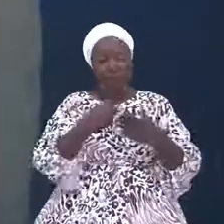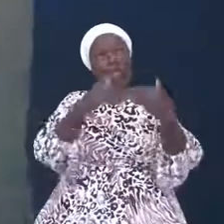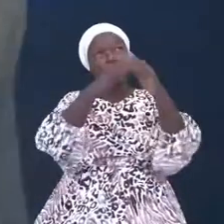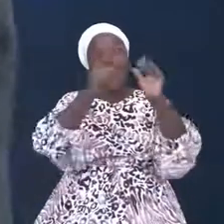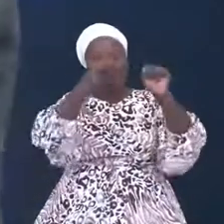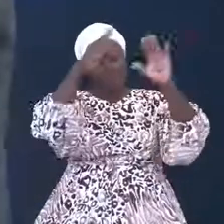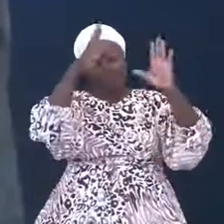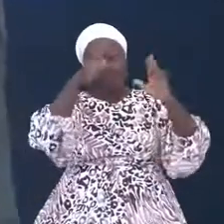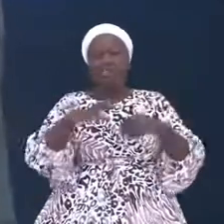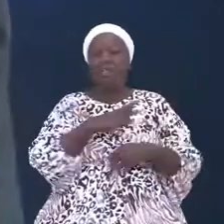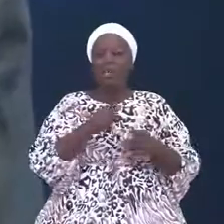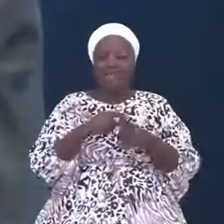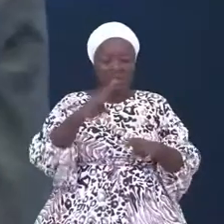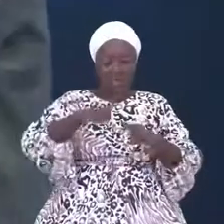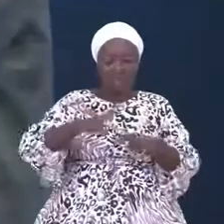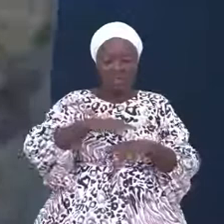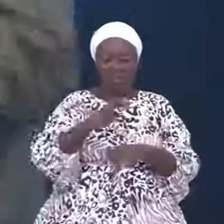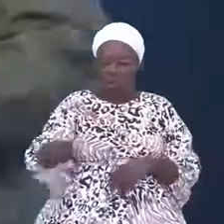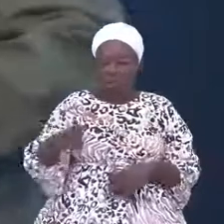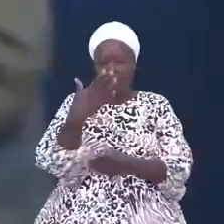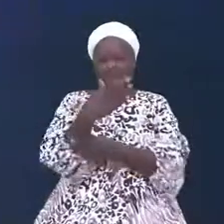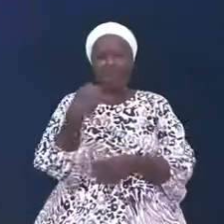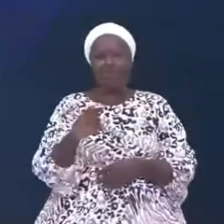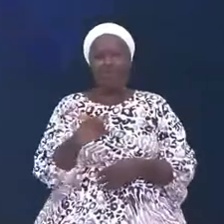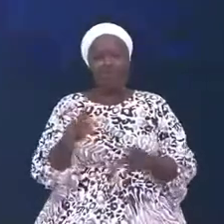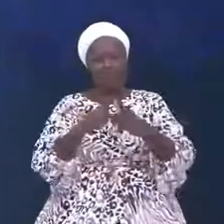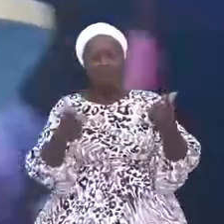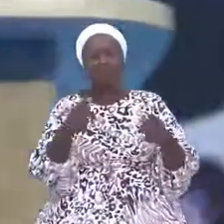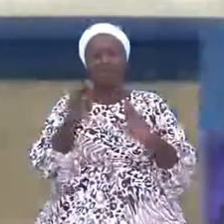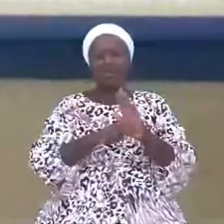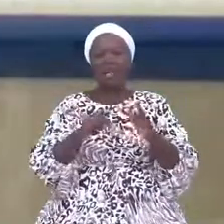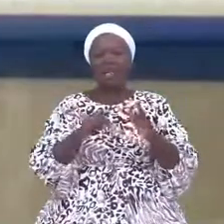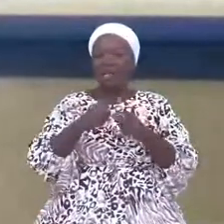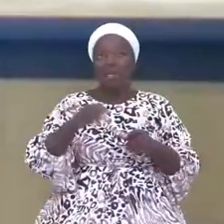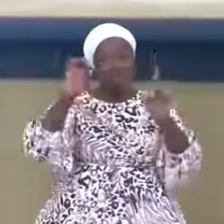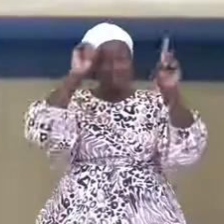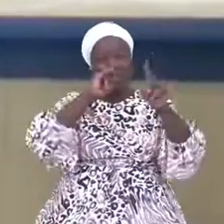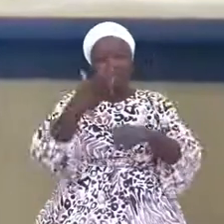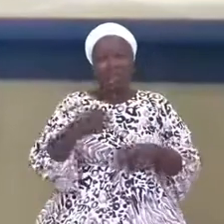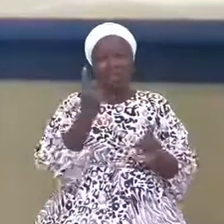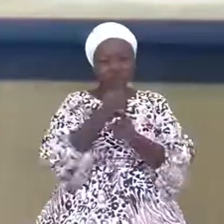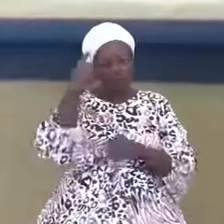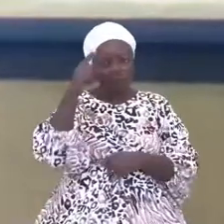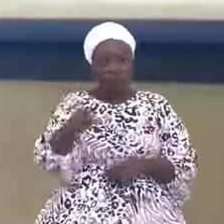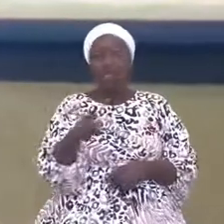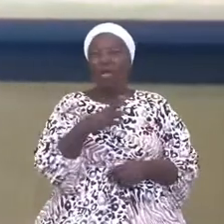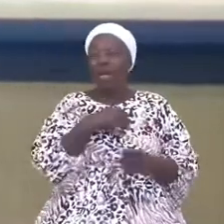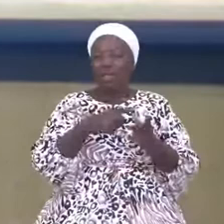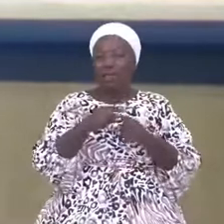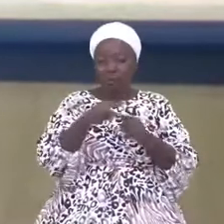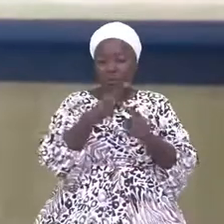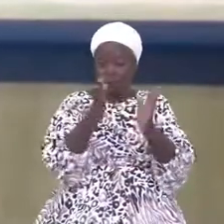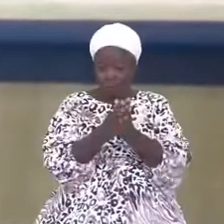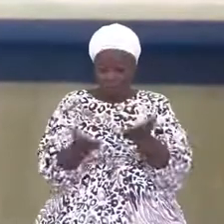représente, qui tient devant le Père Céleste en ta faveur. Il est assis à la droite de majesté et il